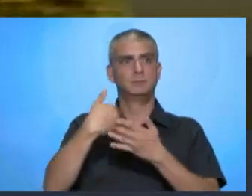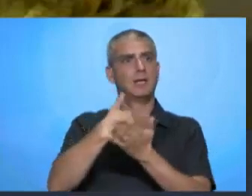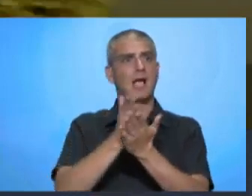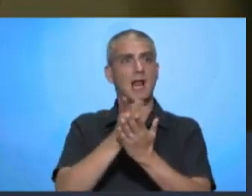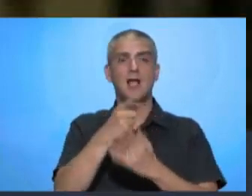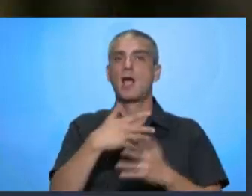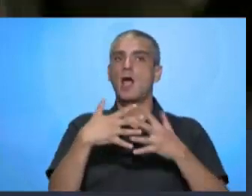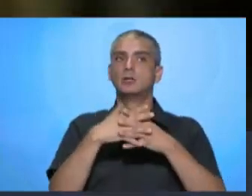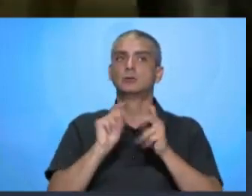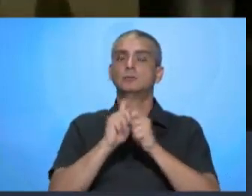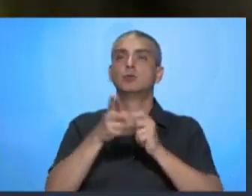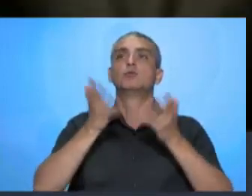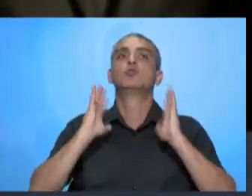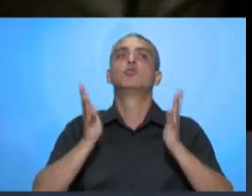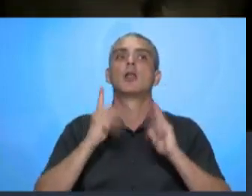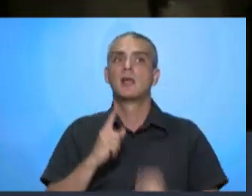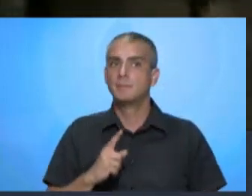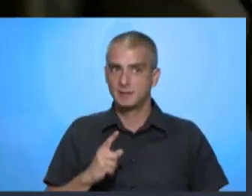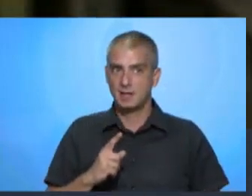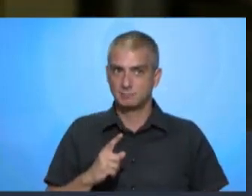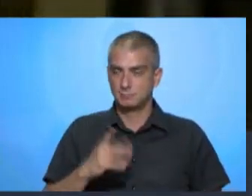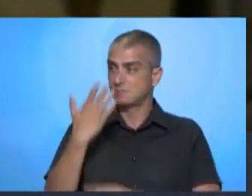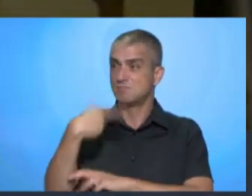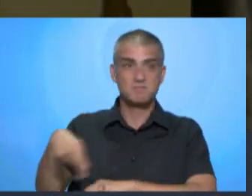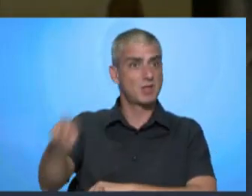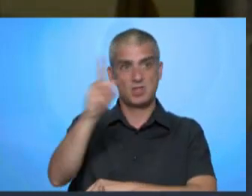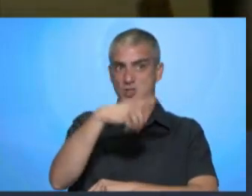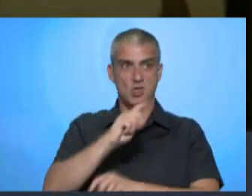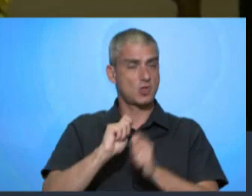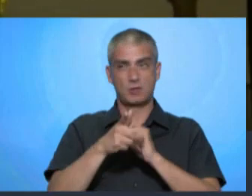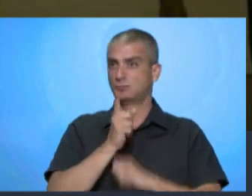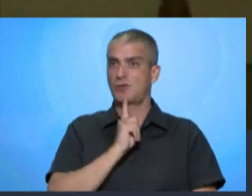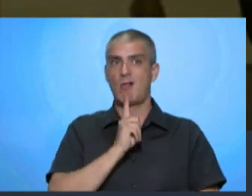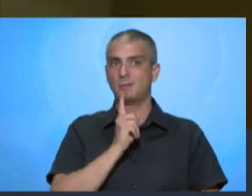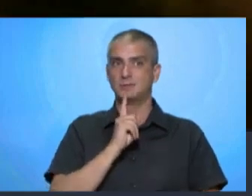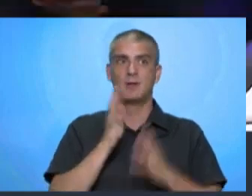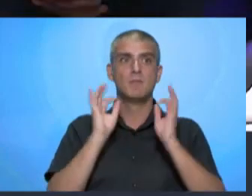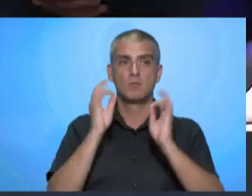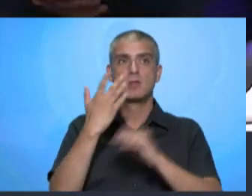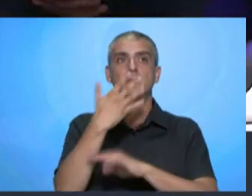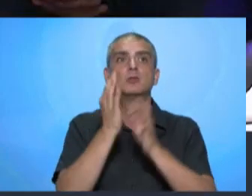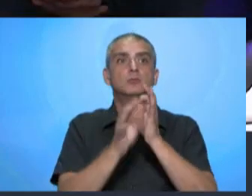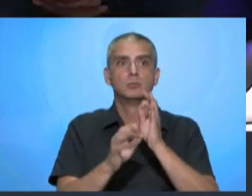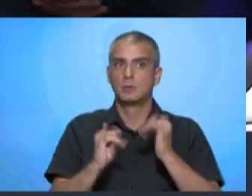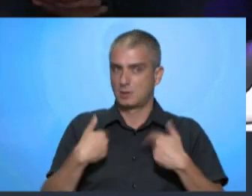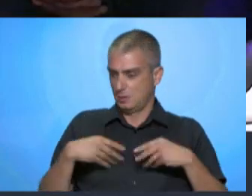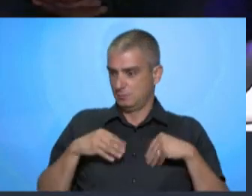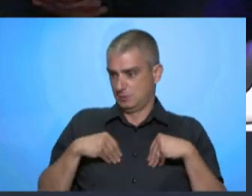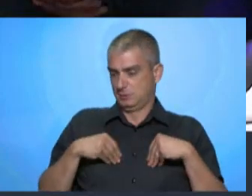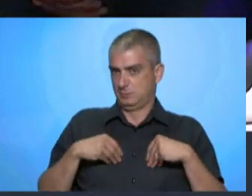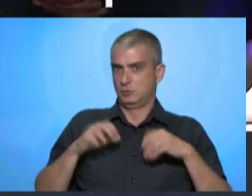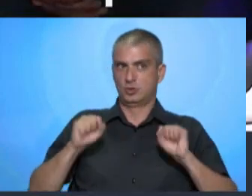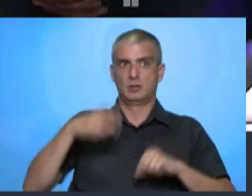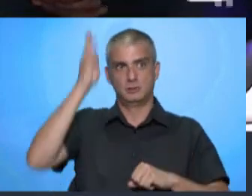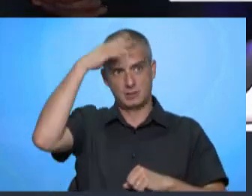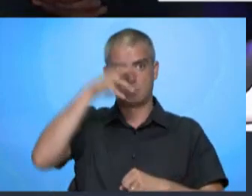United States is paying far too much and other countries are not paying enough, especially some. Yes, I agree that President